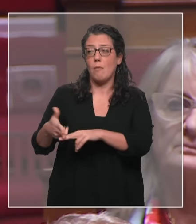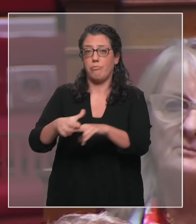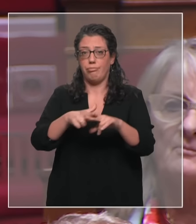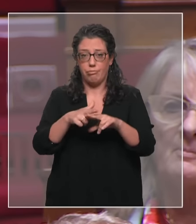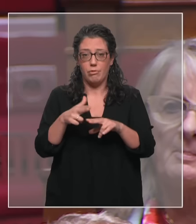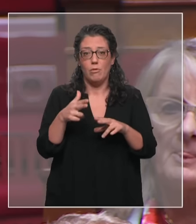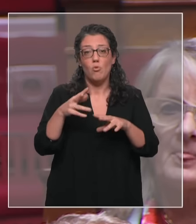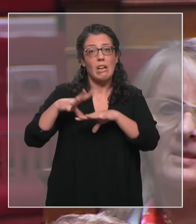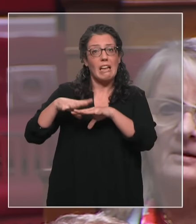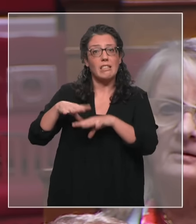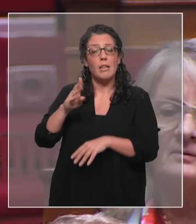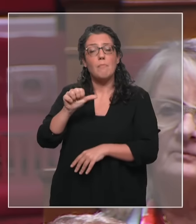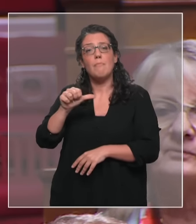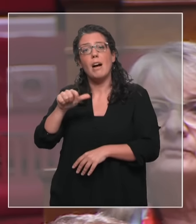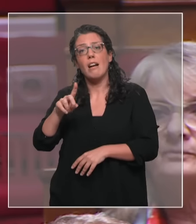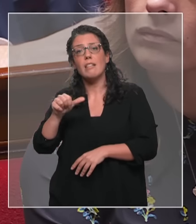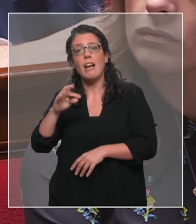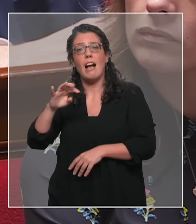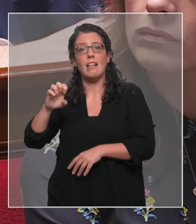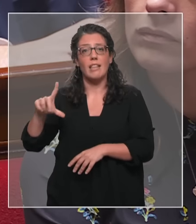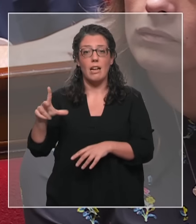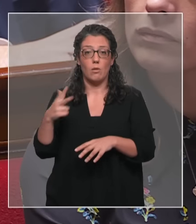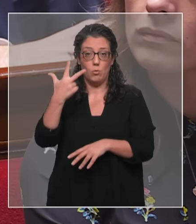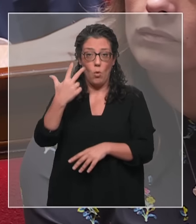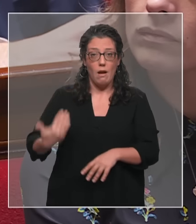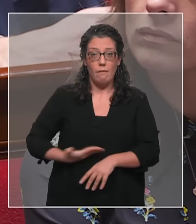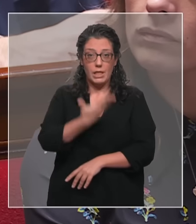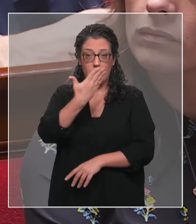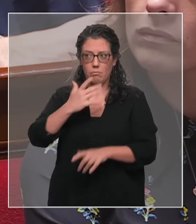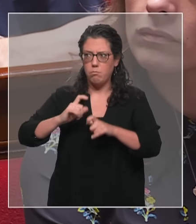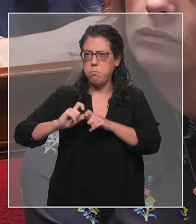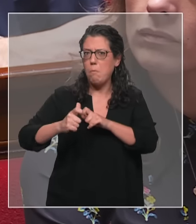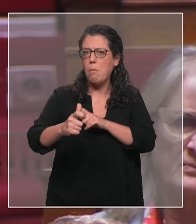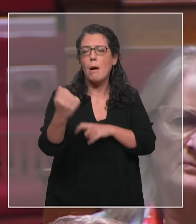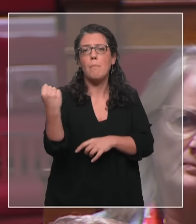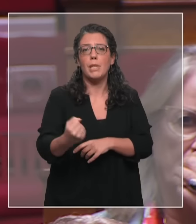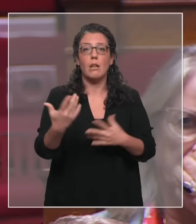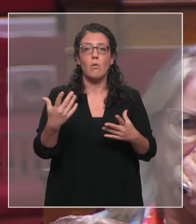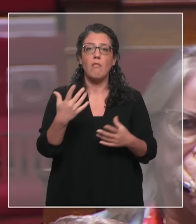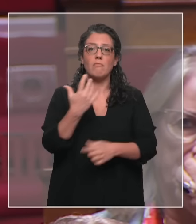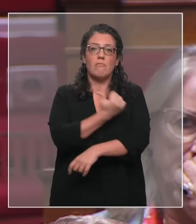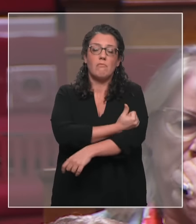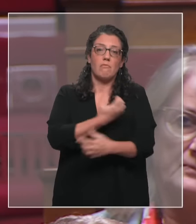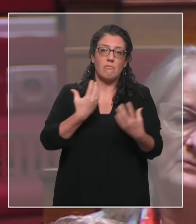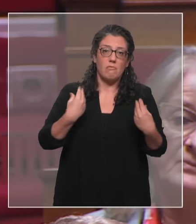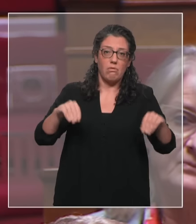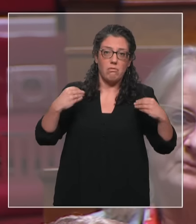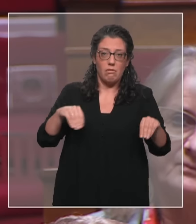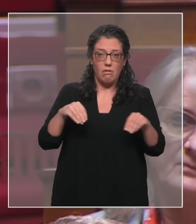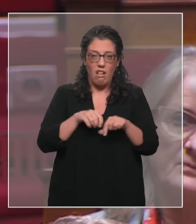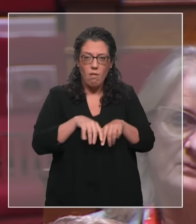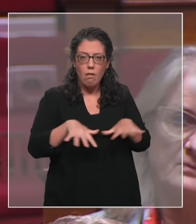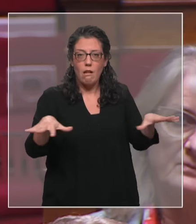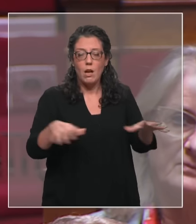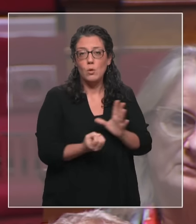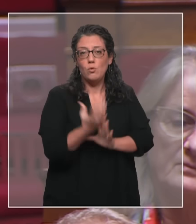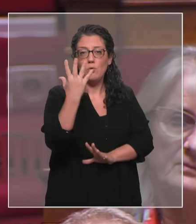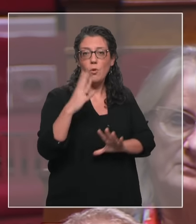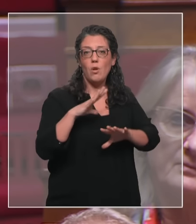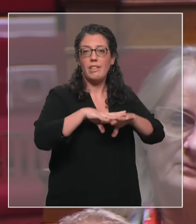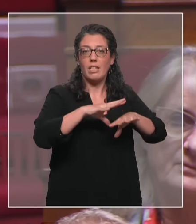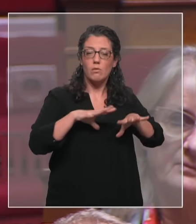dans le quartier de Bagatelle faisant 3 victimes a créé un effet domino, poussant les trafiquants à étendre leur emprise sur de nouveaux territoires,